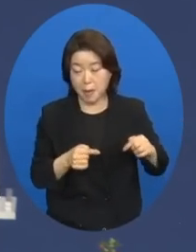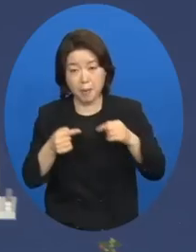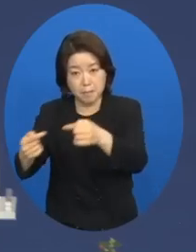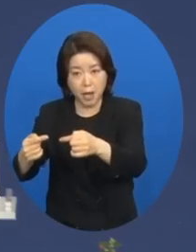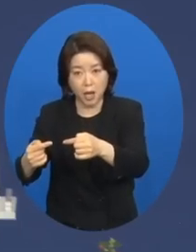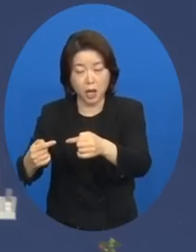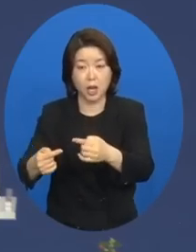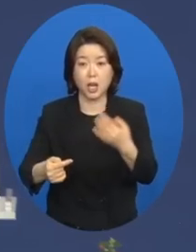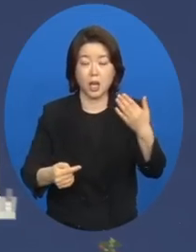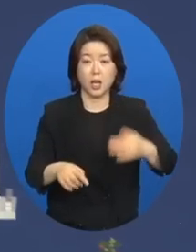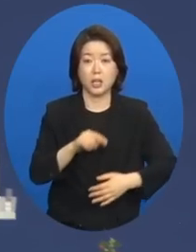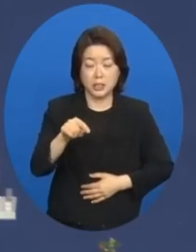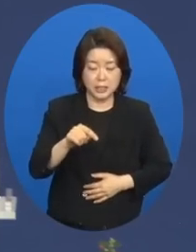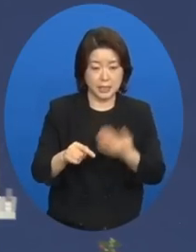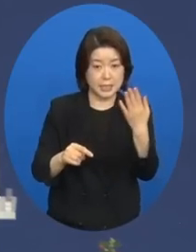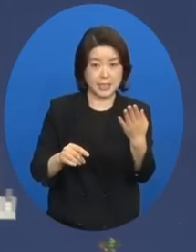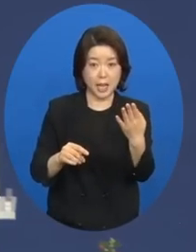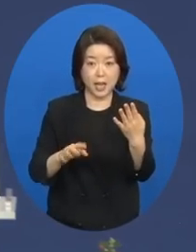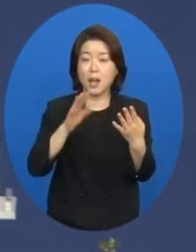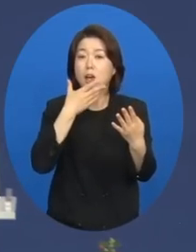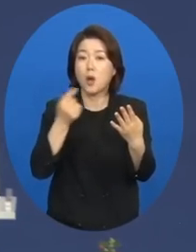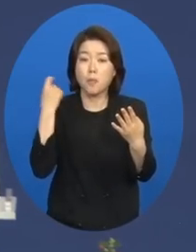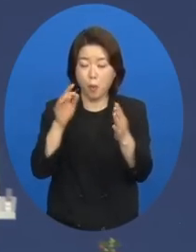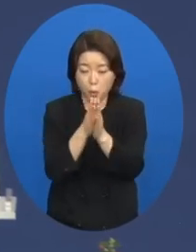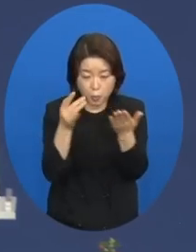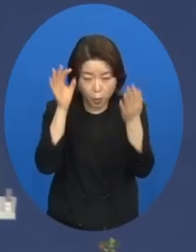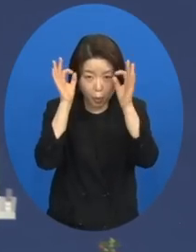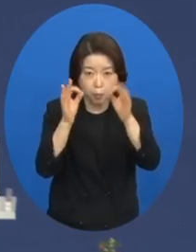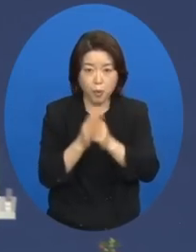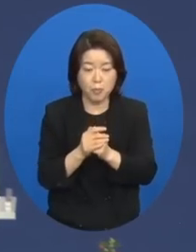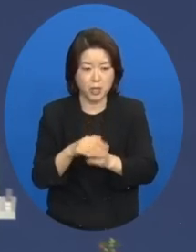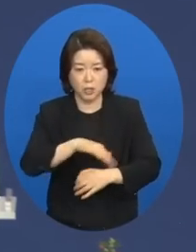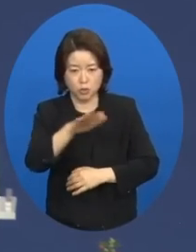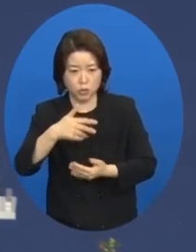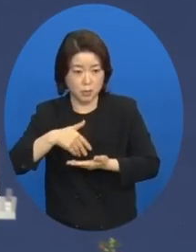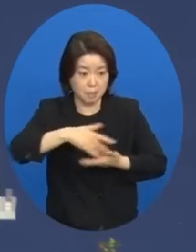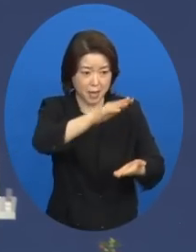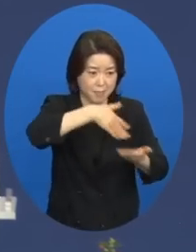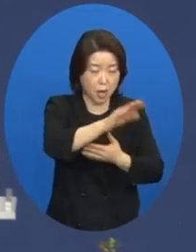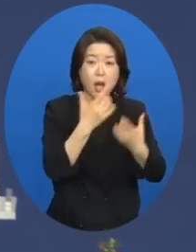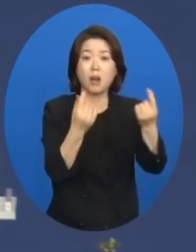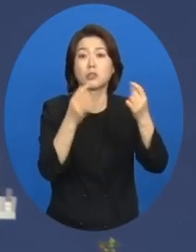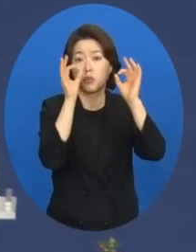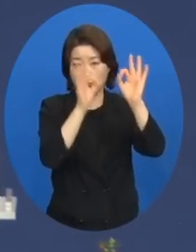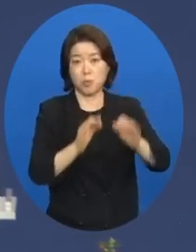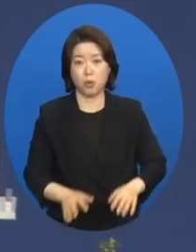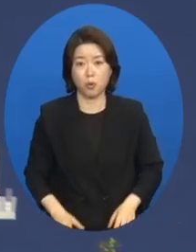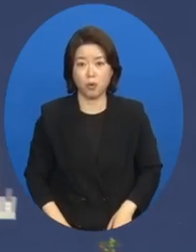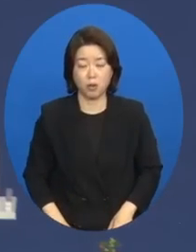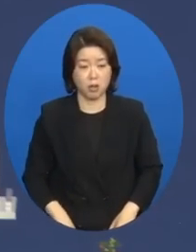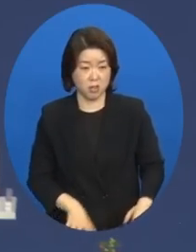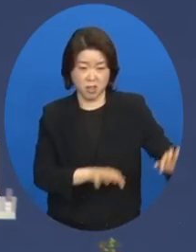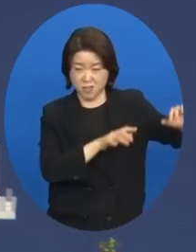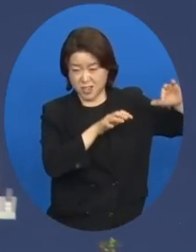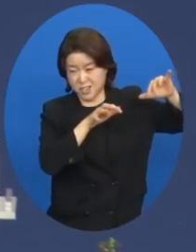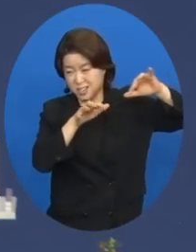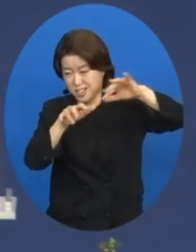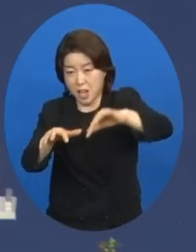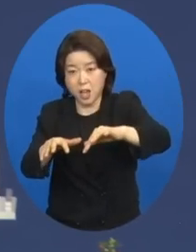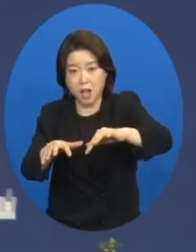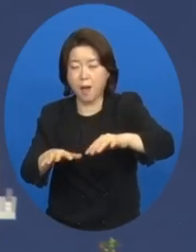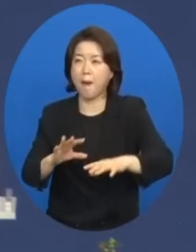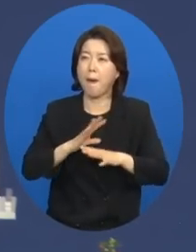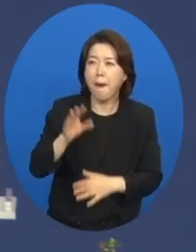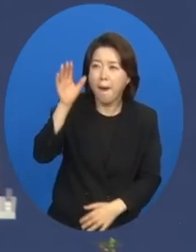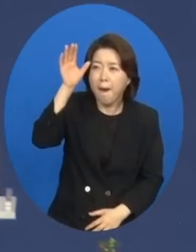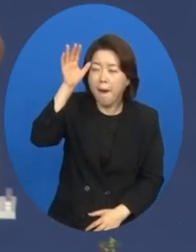사복음서의 모든 사람들을 대부분 주님은 거의 쫓아보내시려고 작정한 것 같아요. 뭔가 사람들이 막 놀라운 기대를